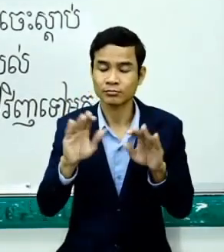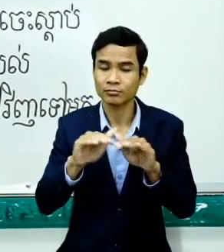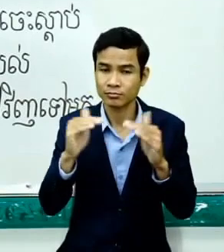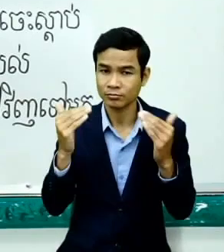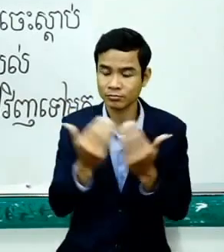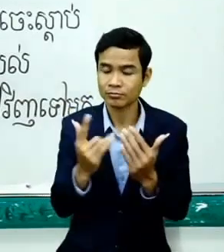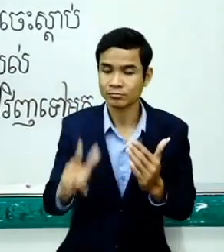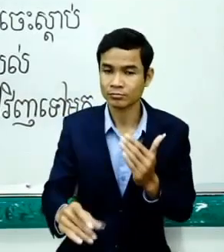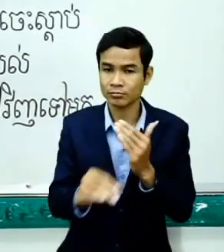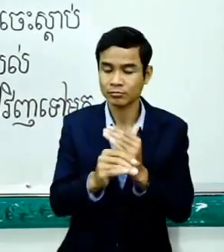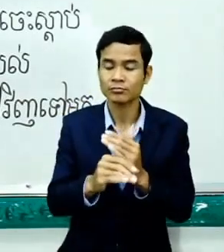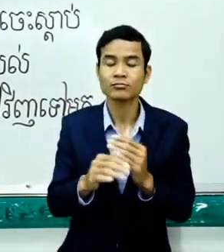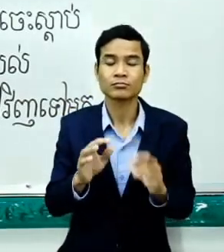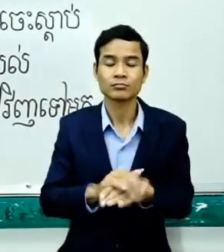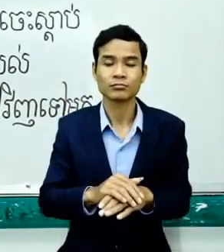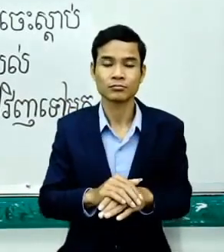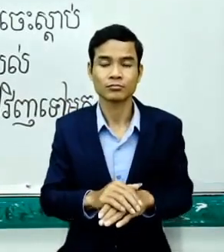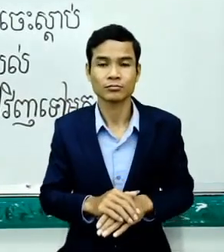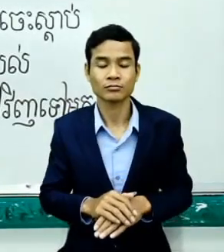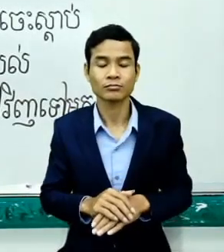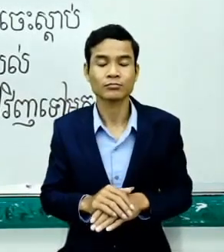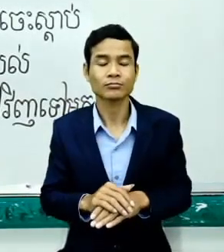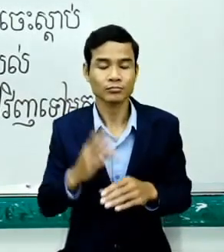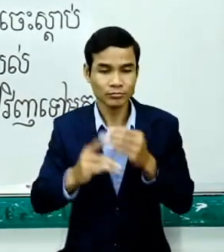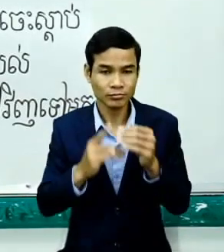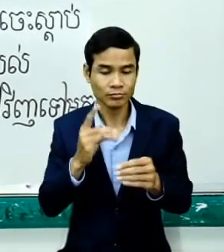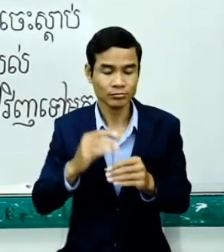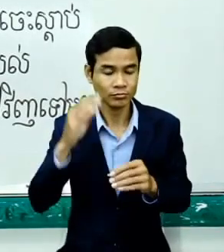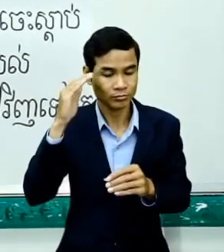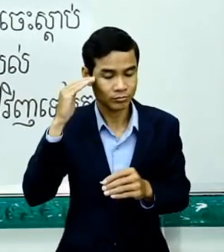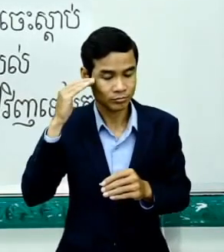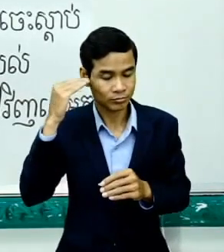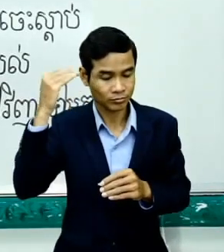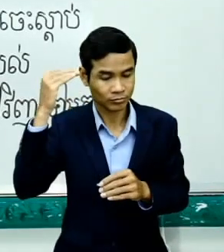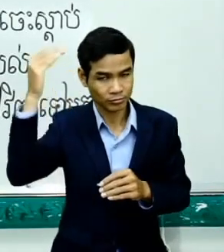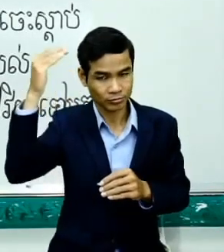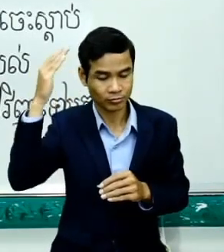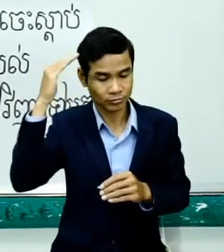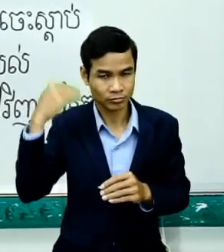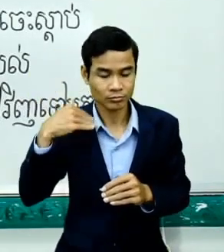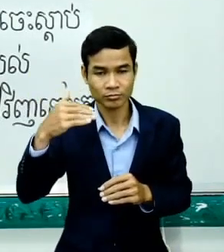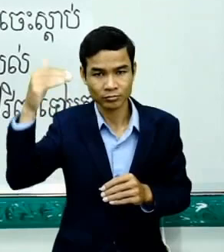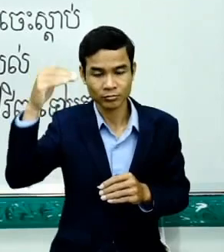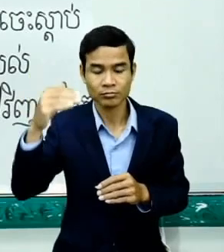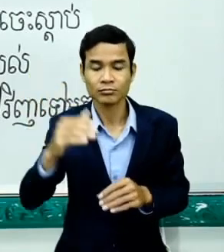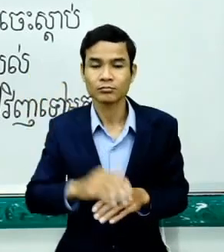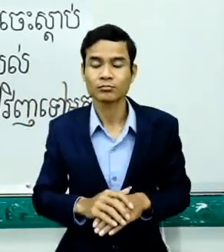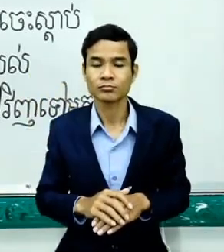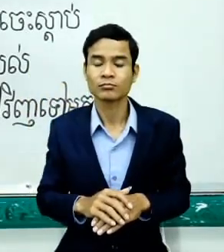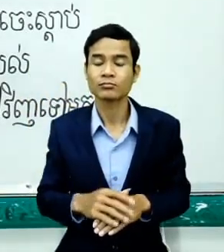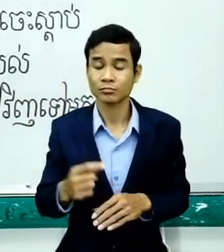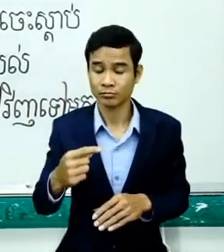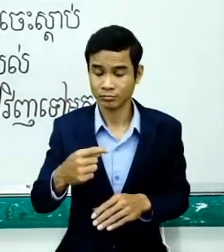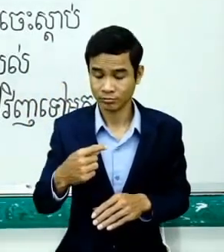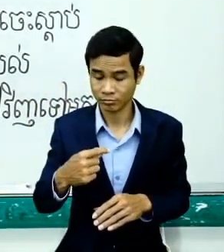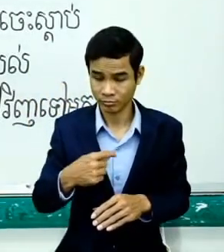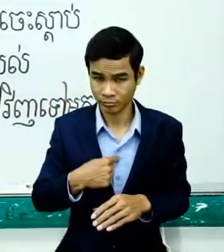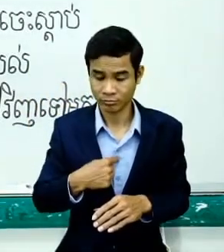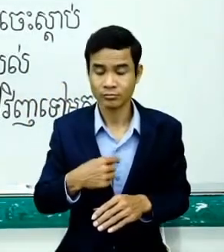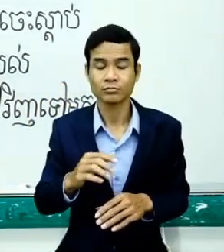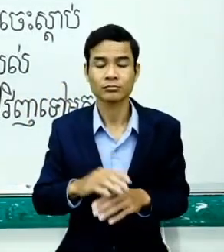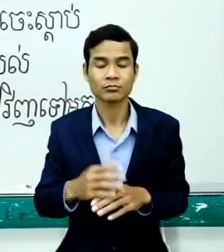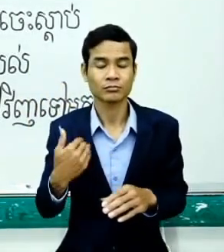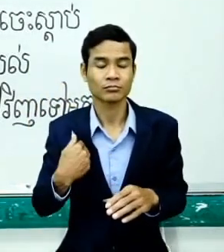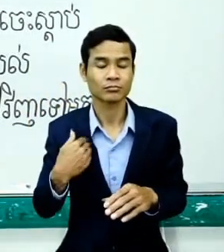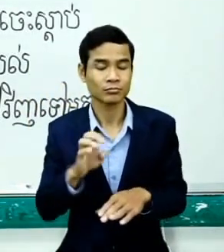thay em tiết nó con ta chăm nét bọn pro bọn sợi nâng khăn nhóm miền phí rạc